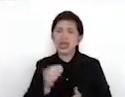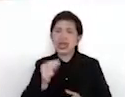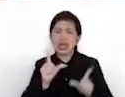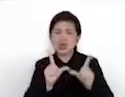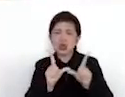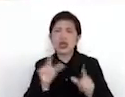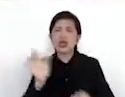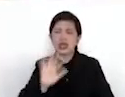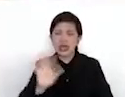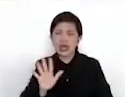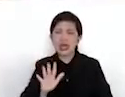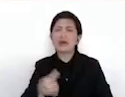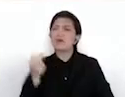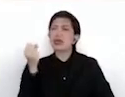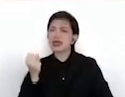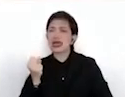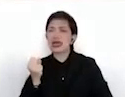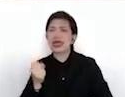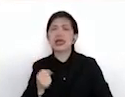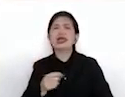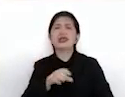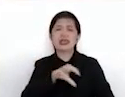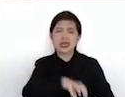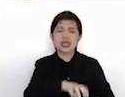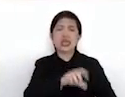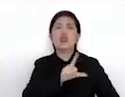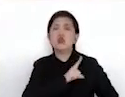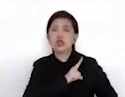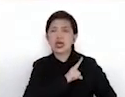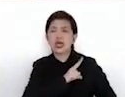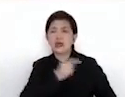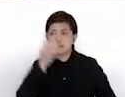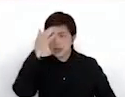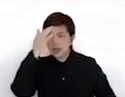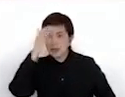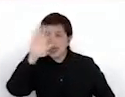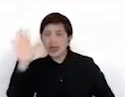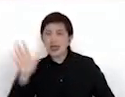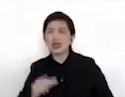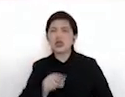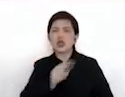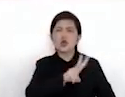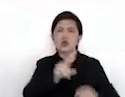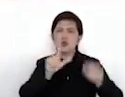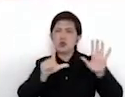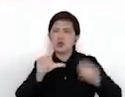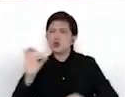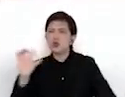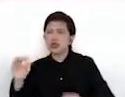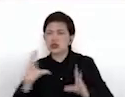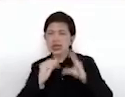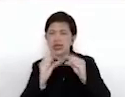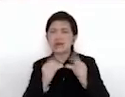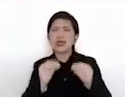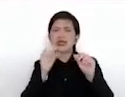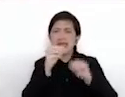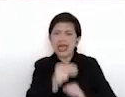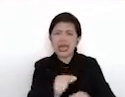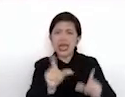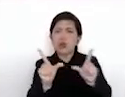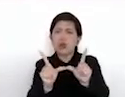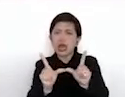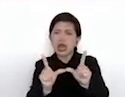mengakses dengan proposal bayangkan Pak darmakun ada 2.700 rapat RW ada